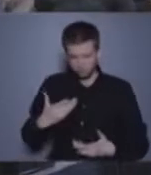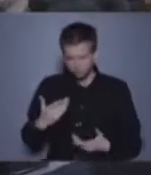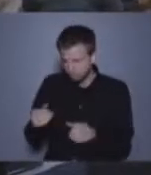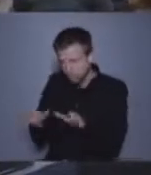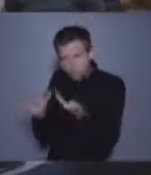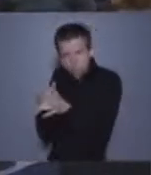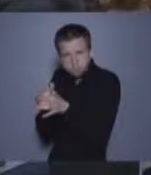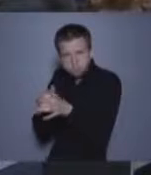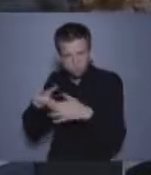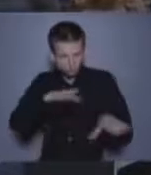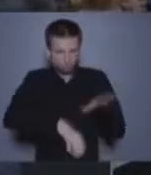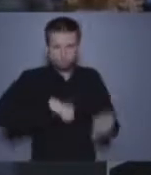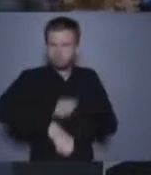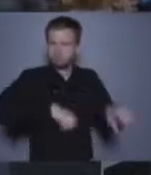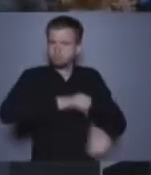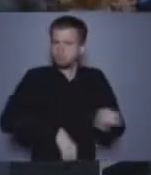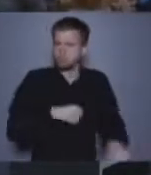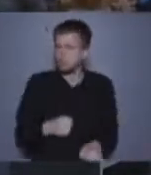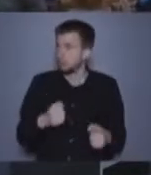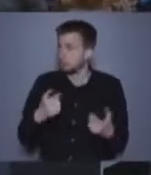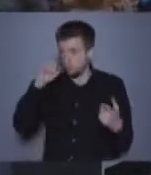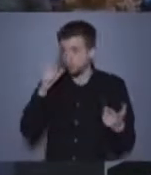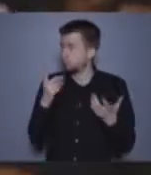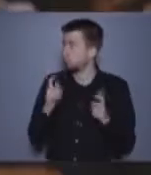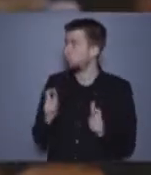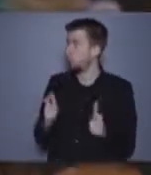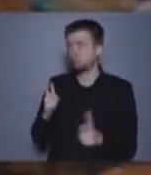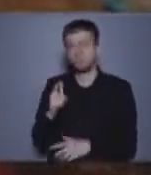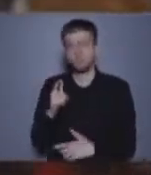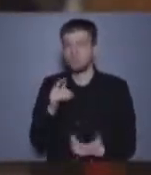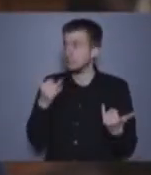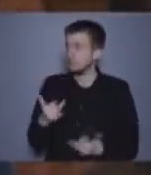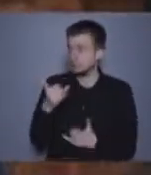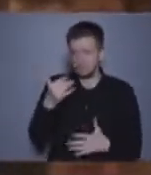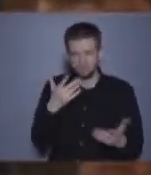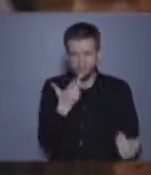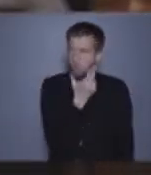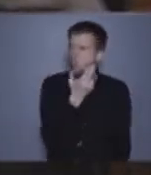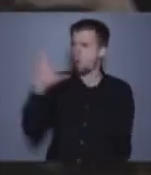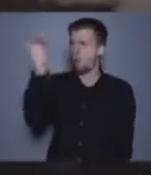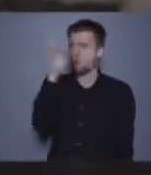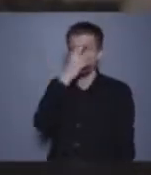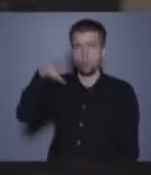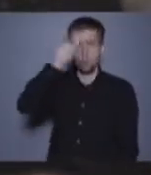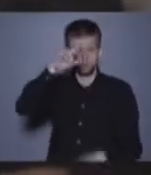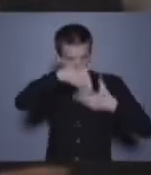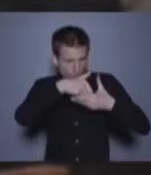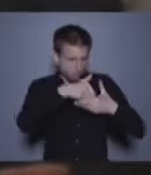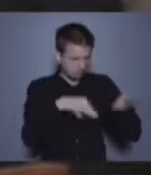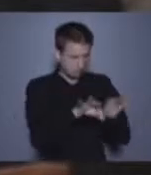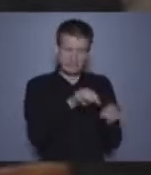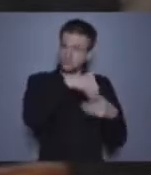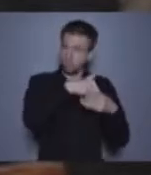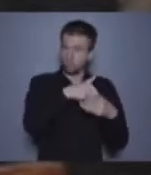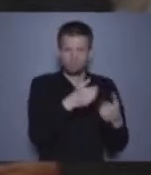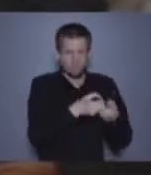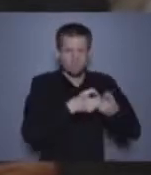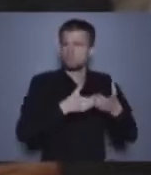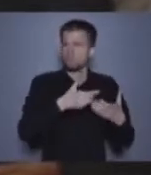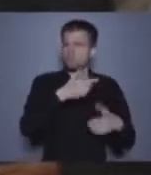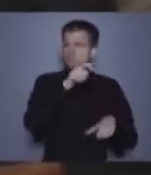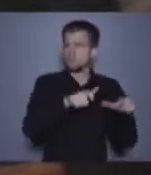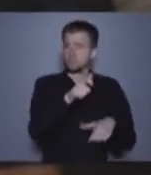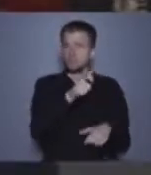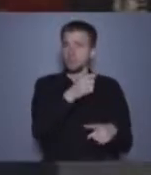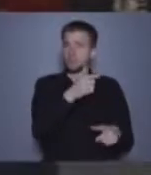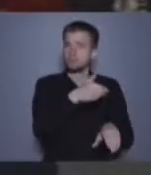avons la chance d'avoir le record d'Europe des millionnaires en dollars, et ça nous remplit de joie, nonobstant les 9 millions de